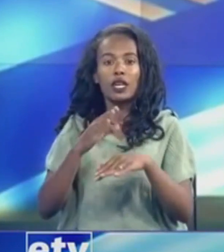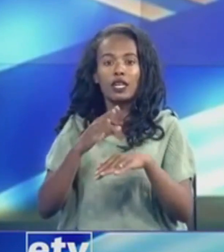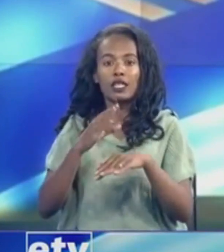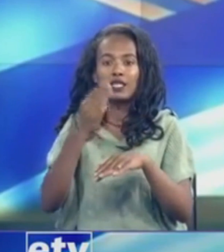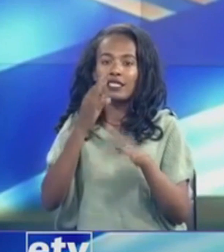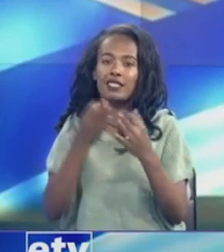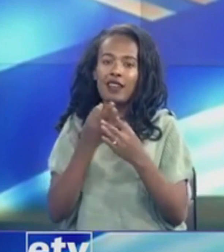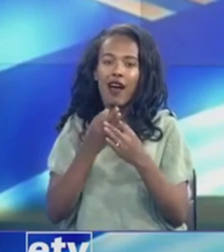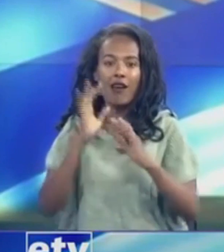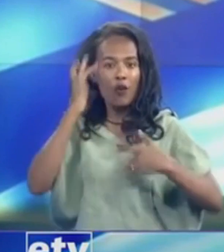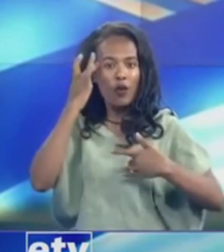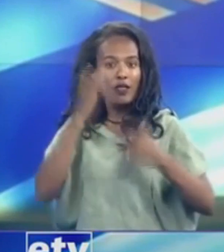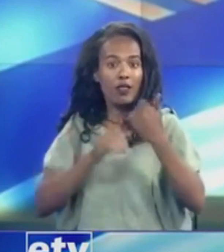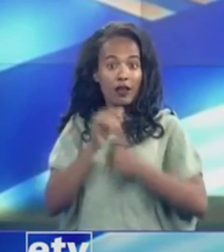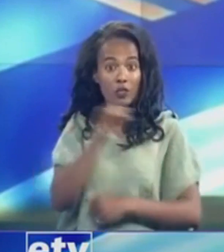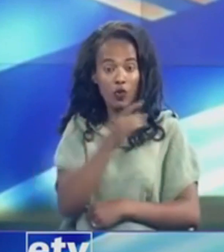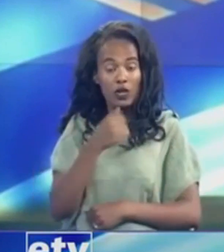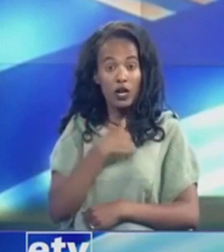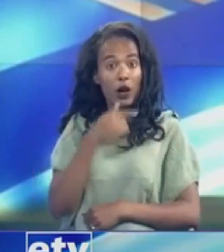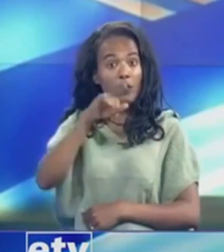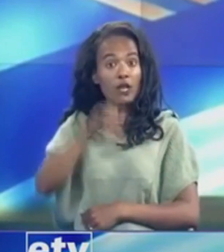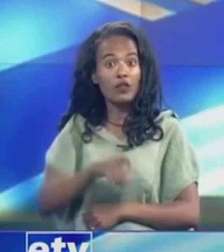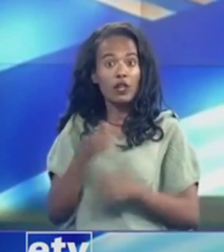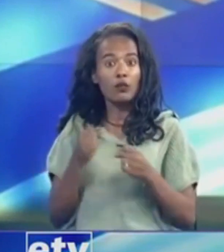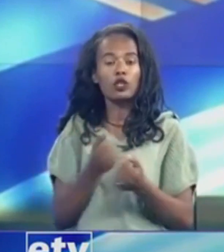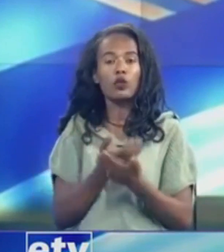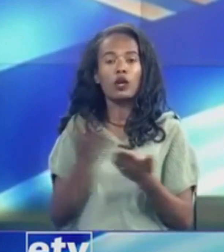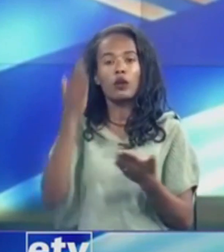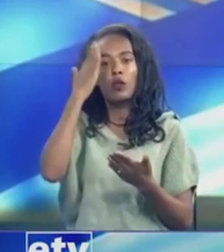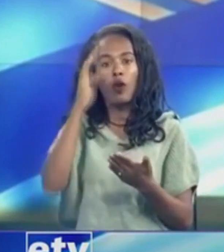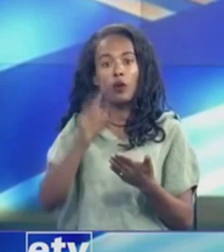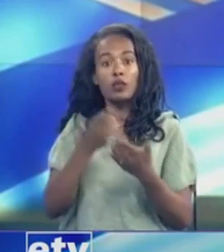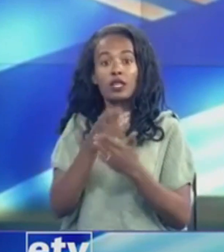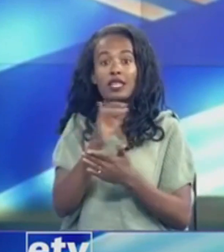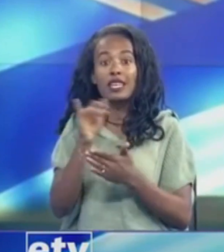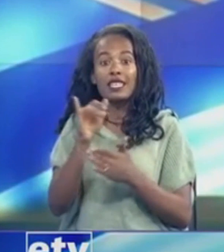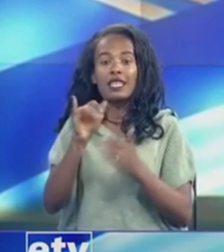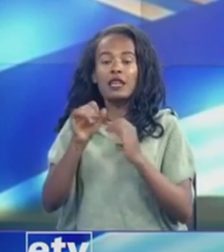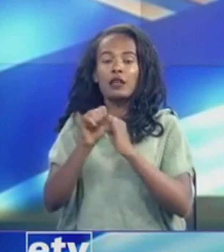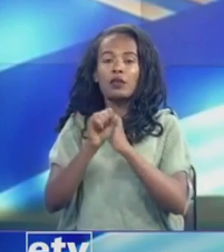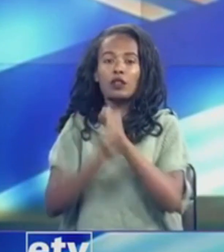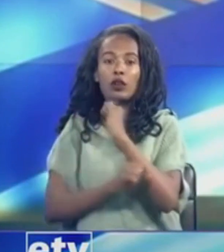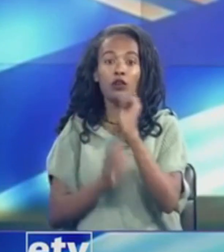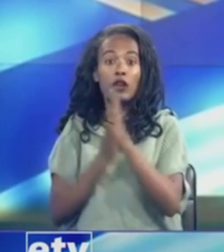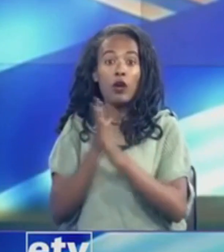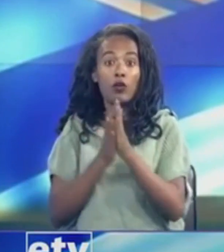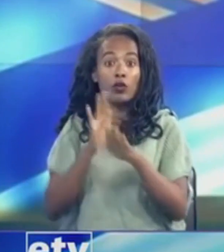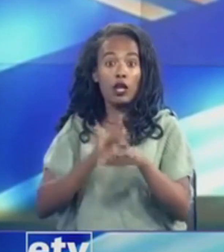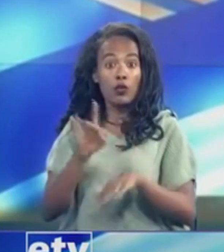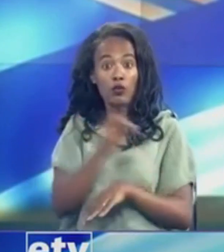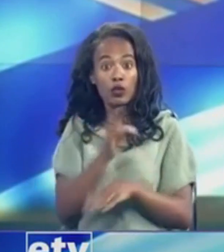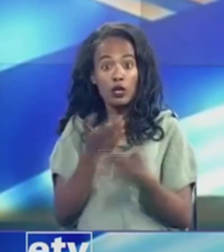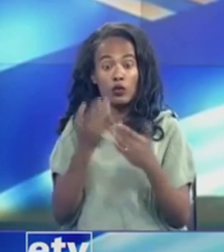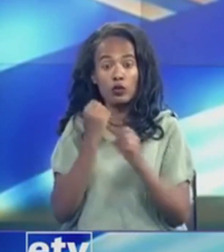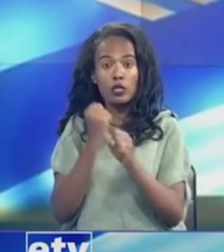በመሆናቸው እኔ ጋር ደግሞ ለስፈልግ የሚችል ነገር መኖር መታወቅ አለበት። ስለዚህ እንደዚህ needs based የሆነ ስራዎች መሰራታቸው